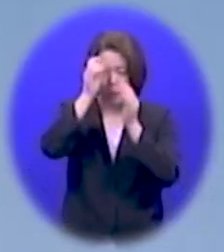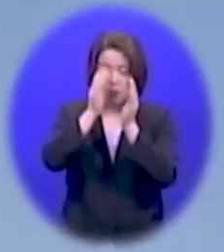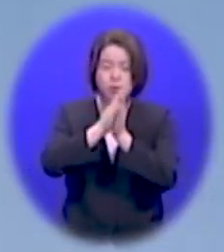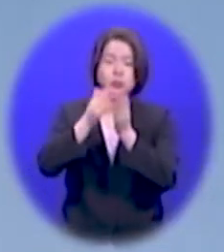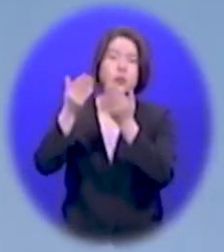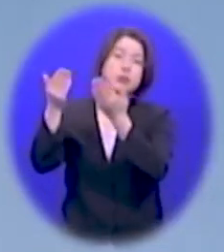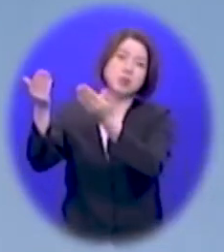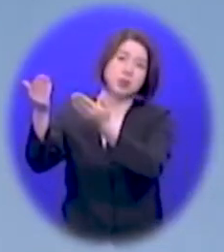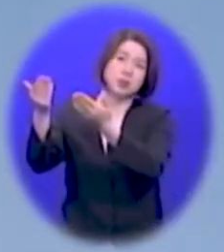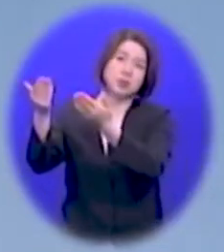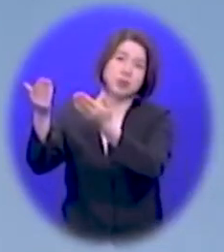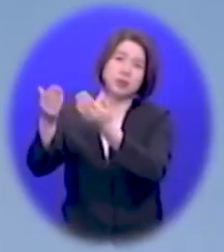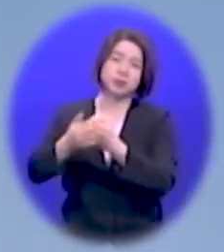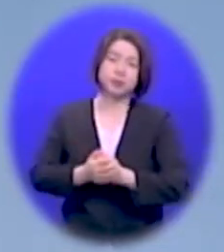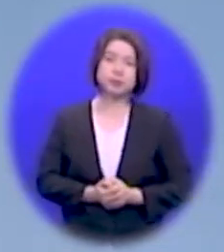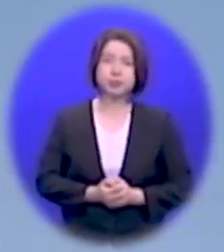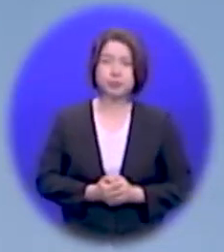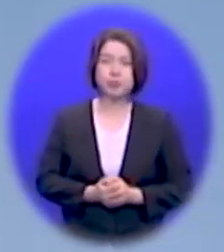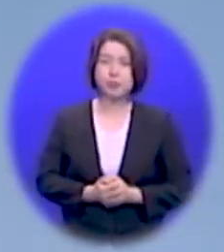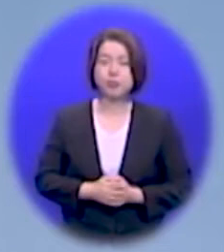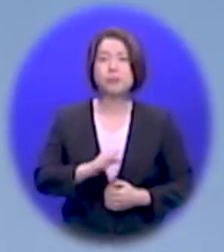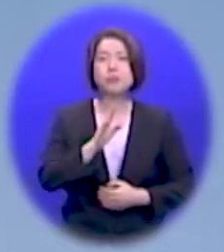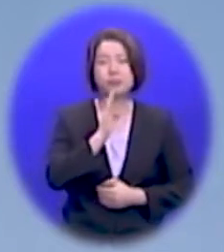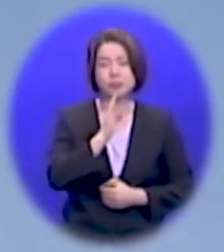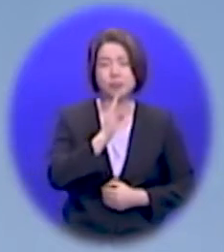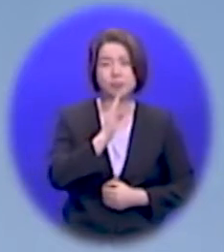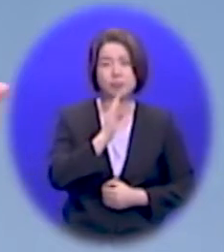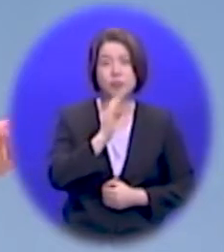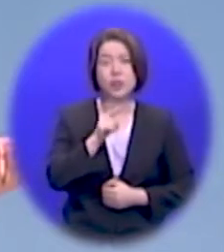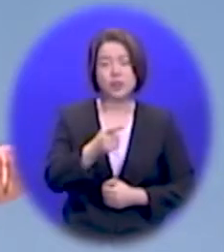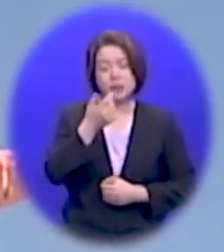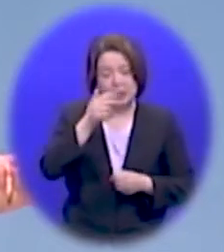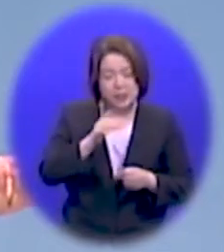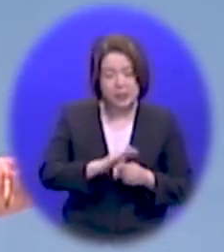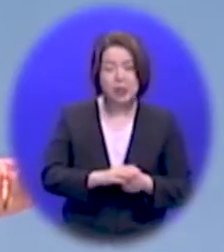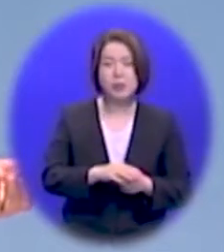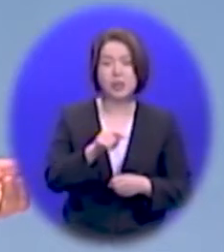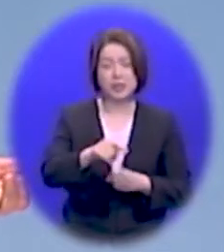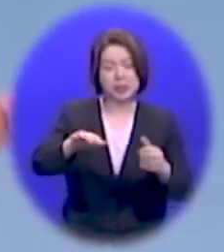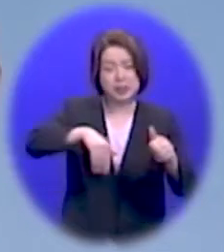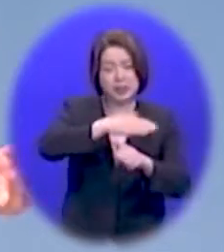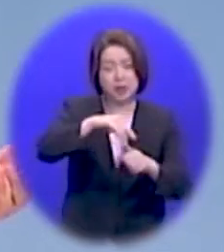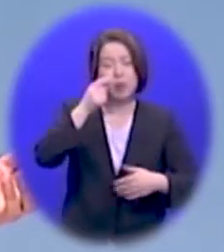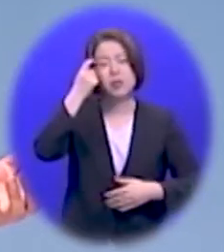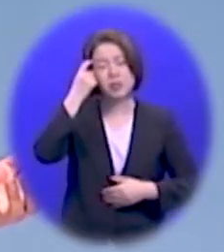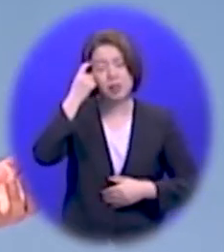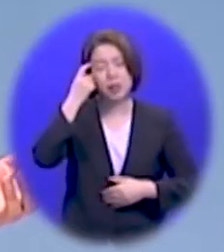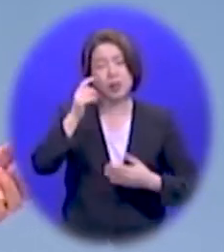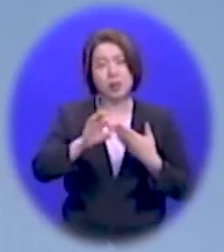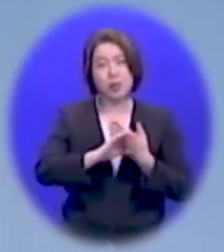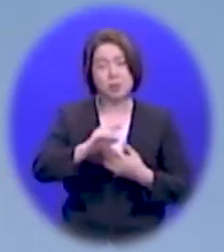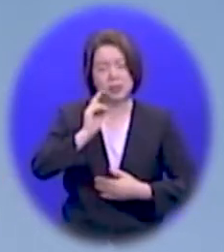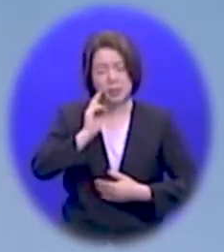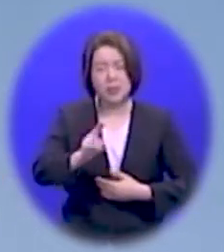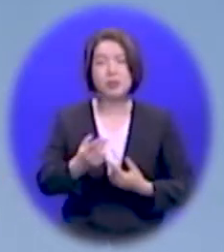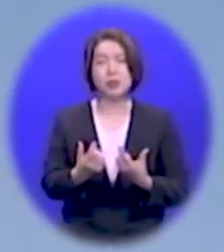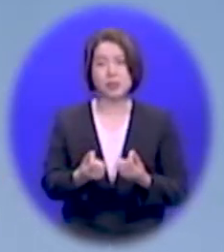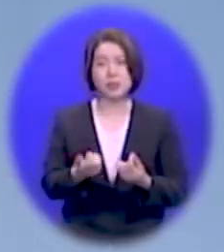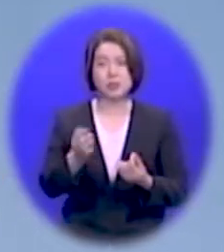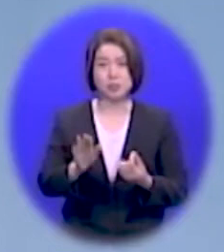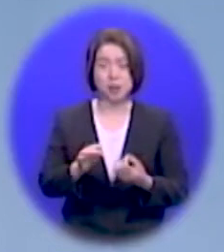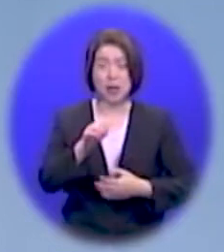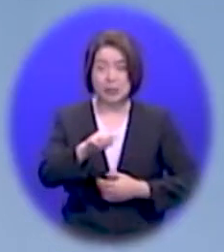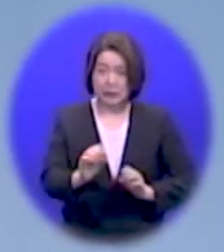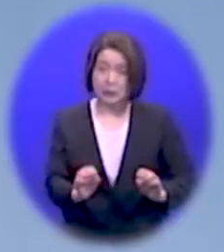거예요 그렇죠 그 기가 막힌 그때 그 상황을 생각하면 끔찍하지만 그 일을